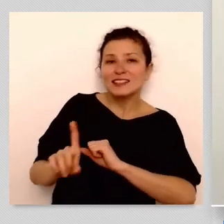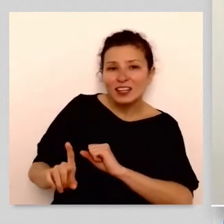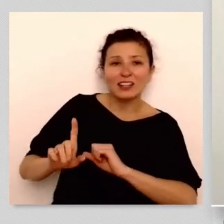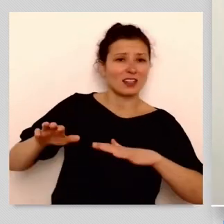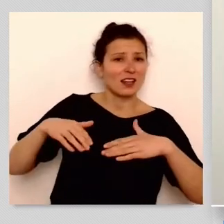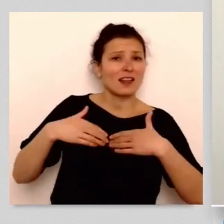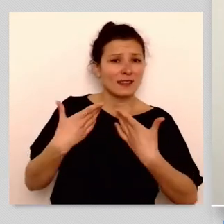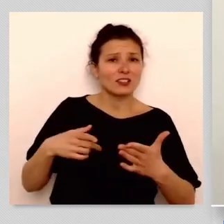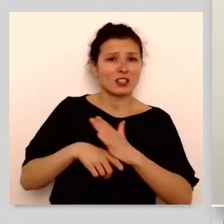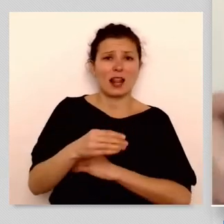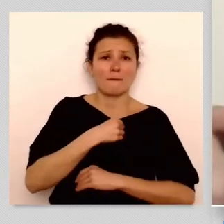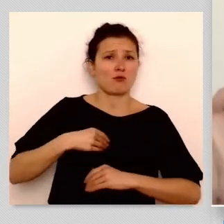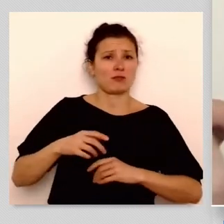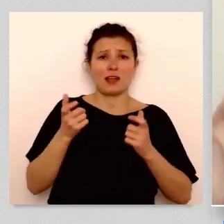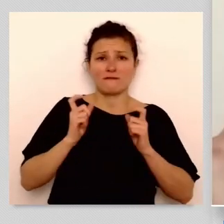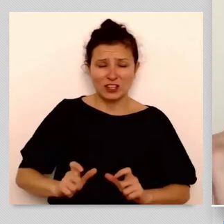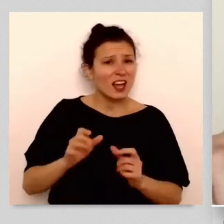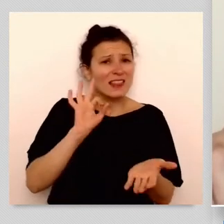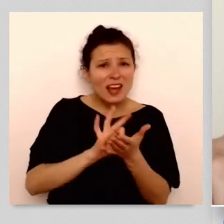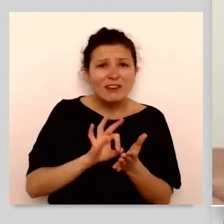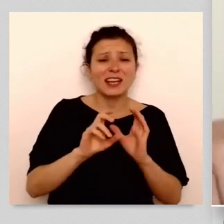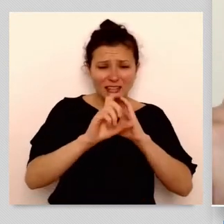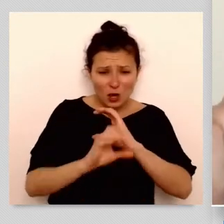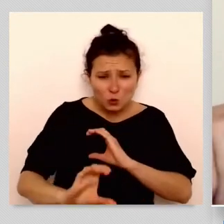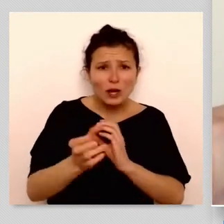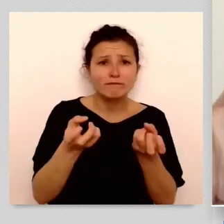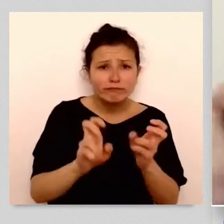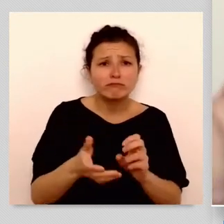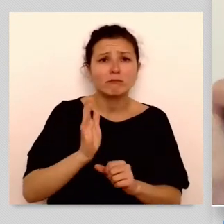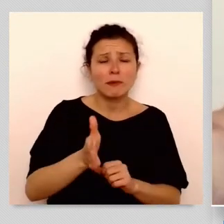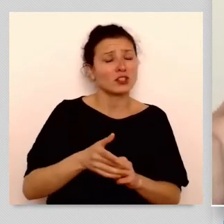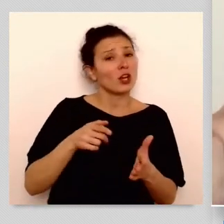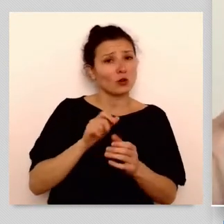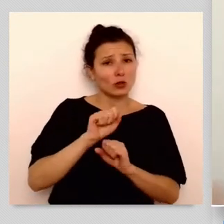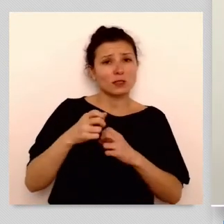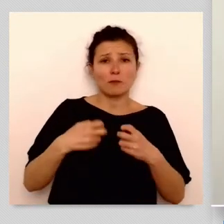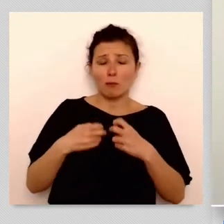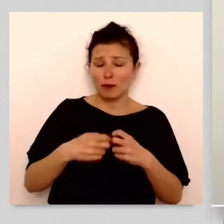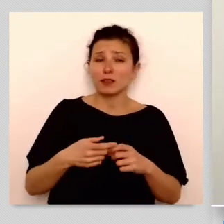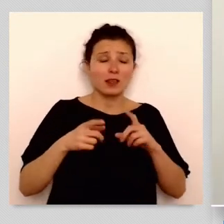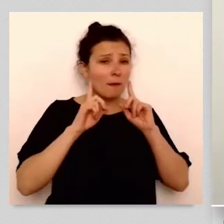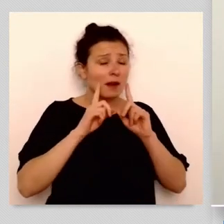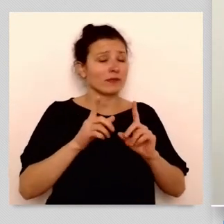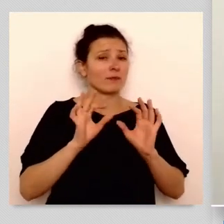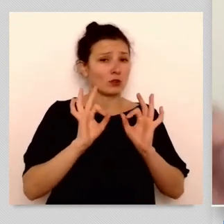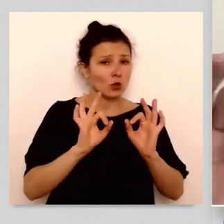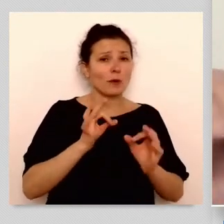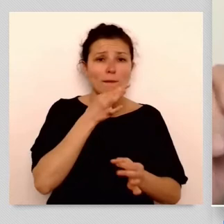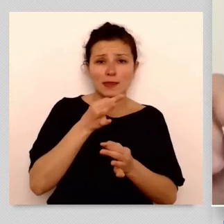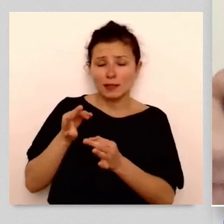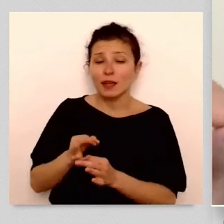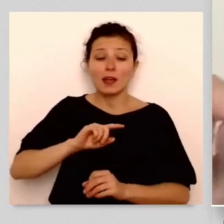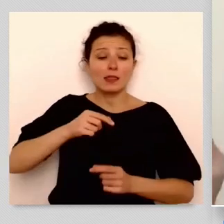z 20-letnim opóźnieniem. To jest problem i słusznie zadaje pan pytanie i nasza debata